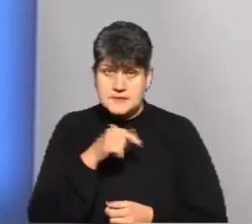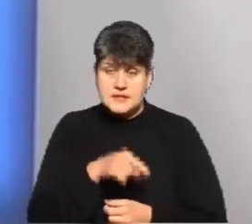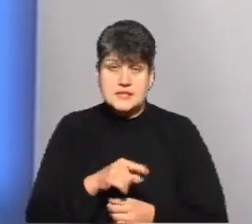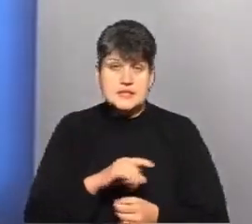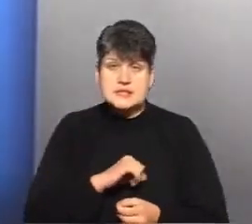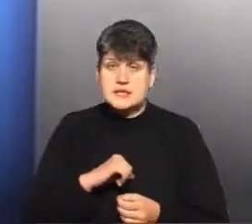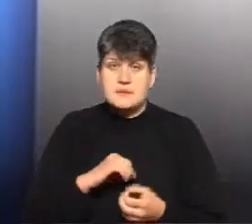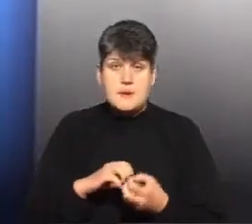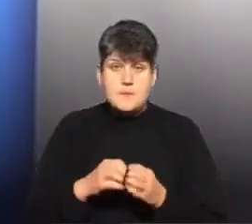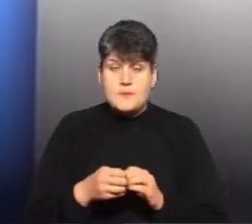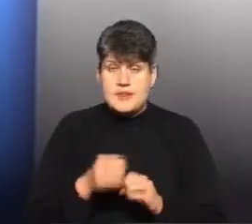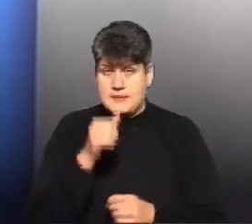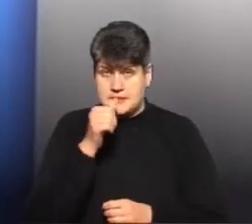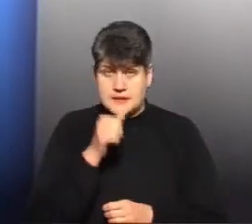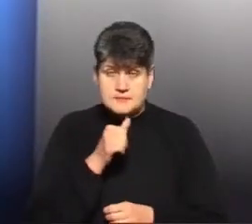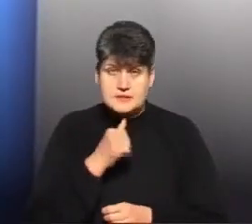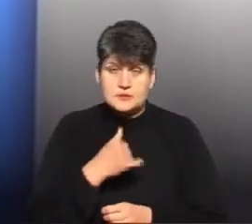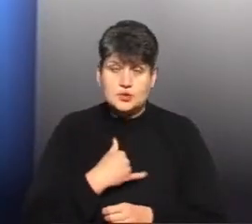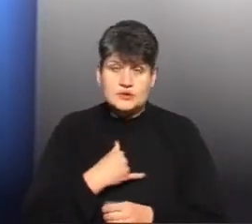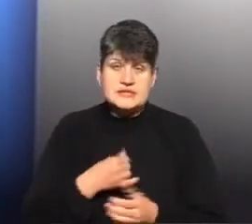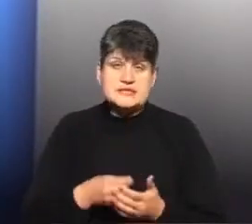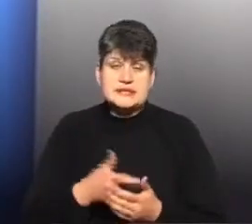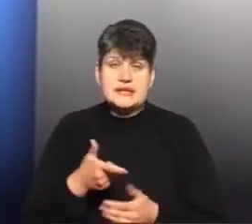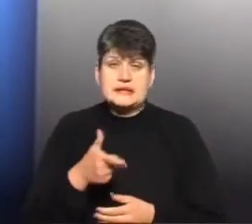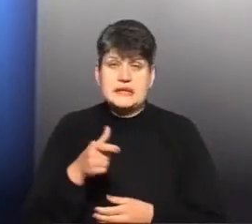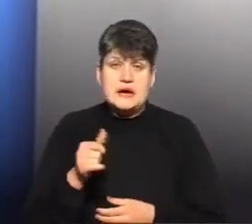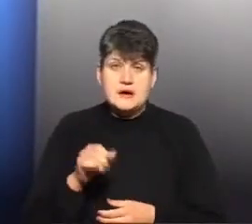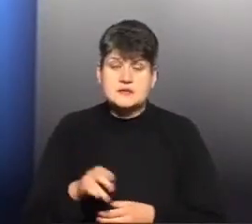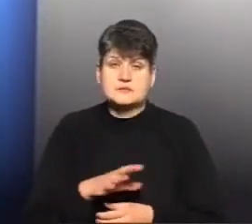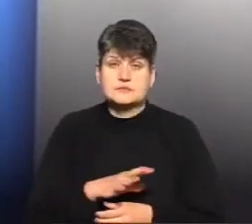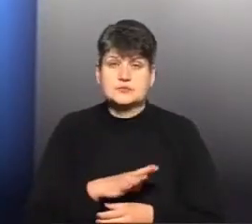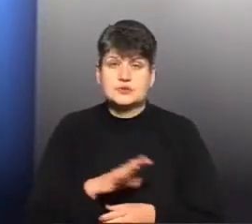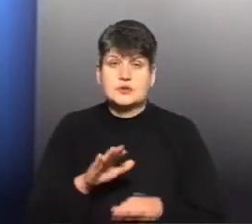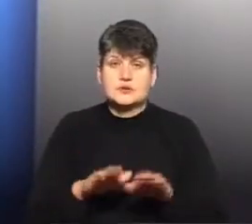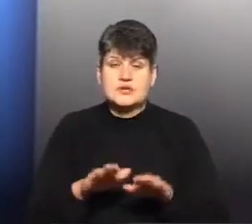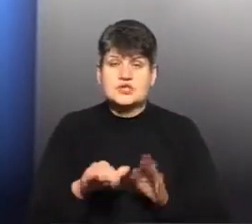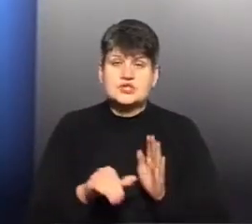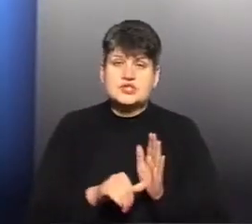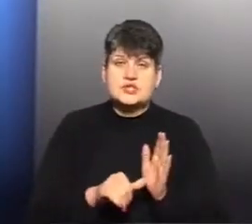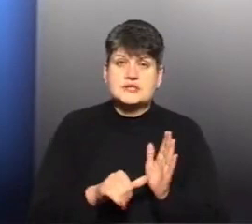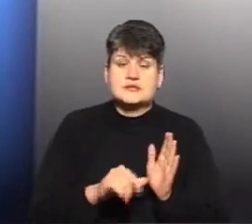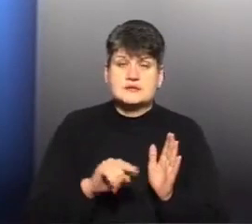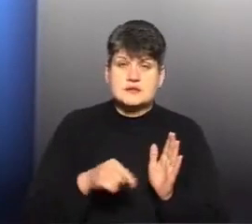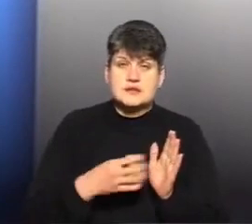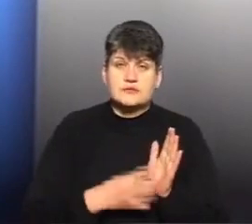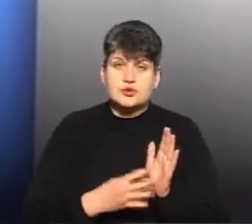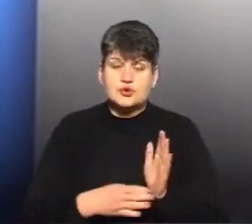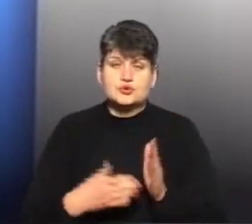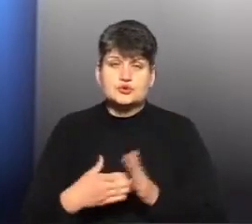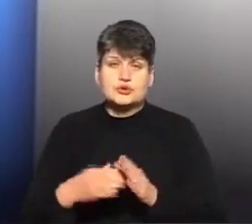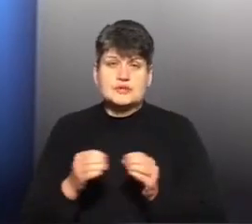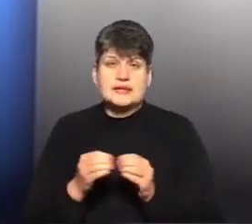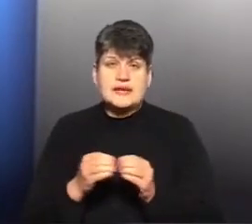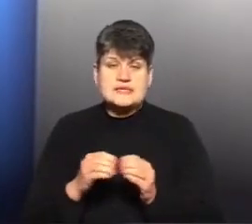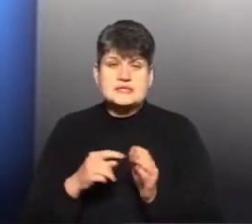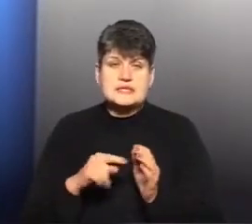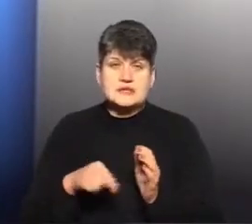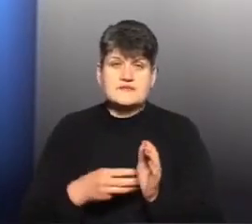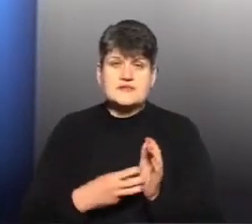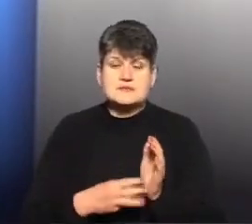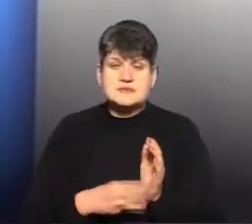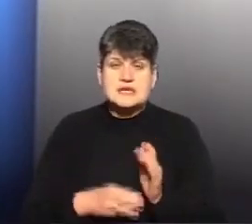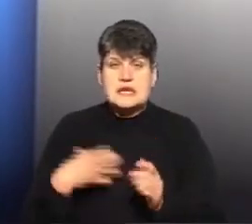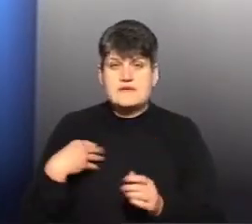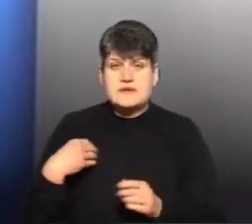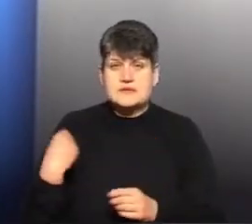де в нас ціна газу коливалася від 6,90 до 10,80, це Львівська область, то,